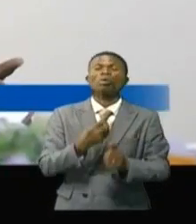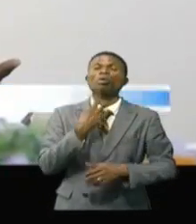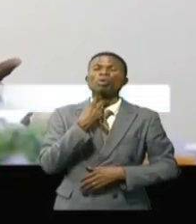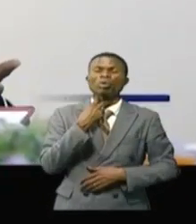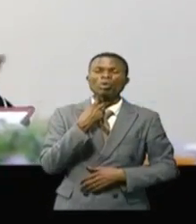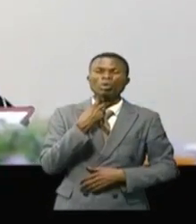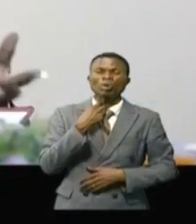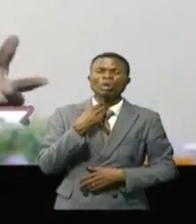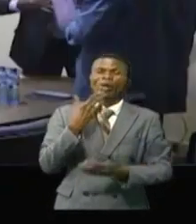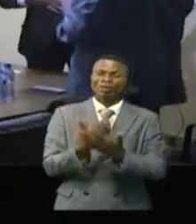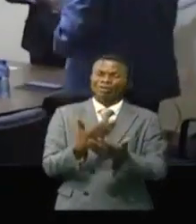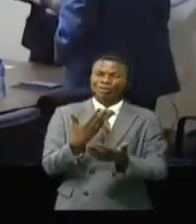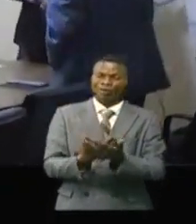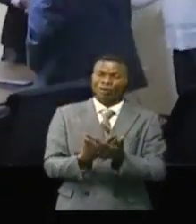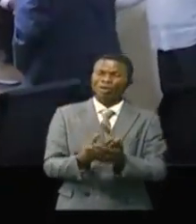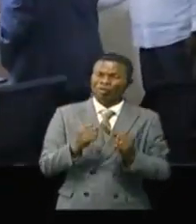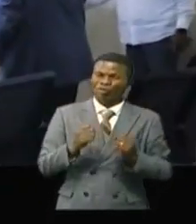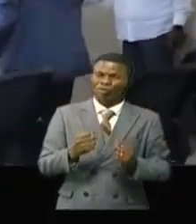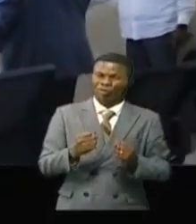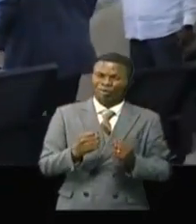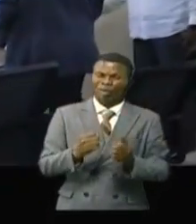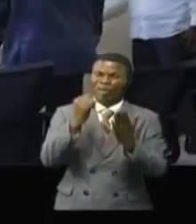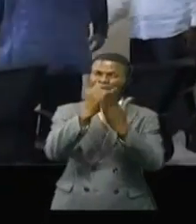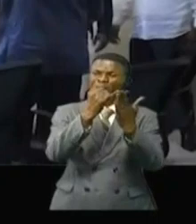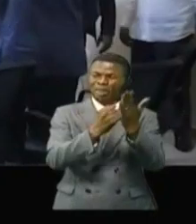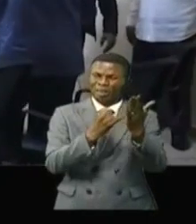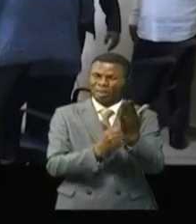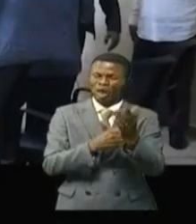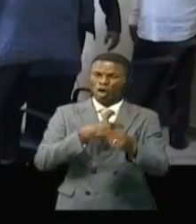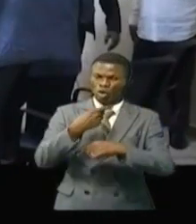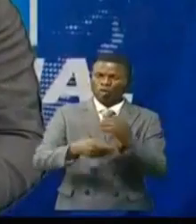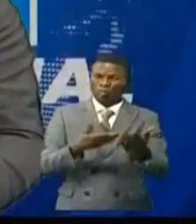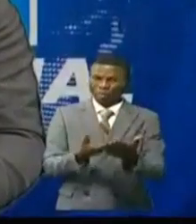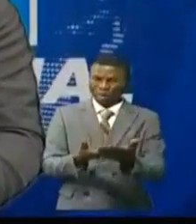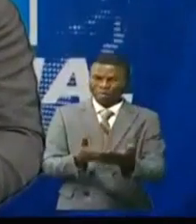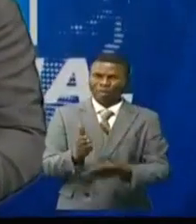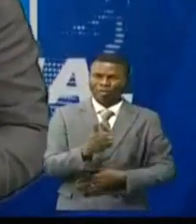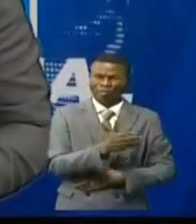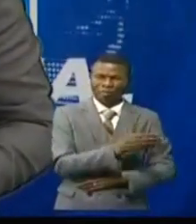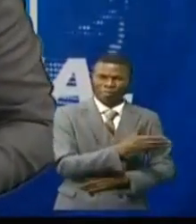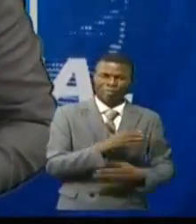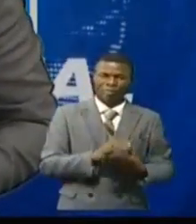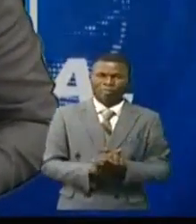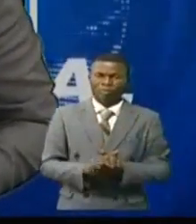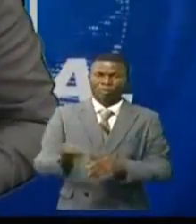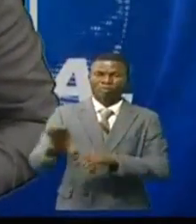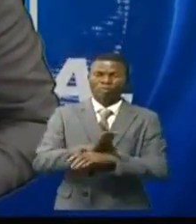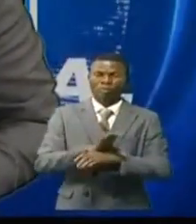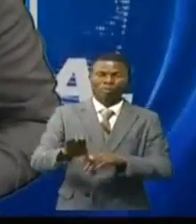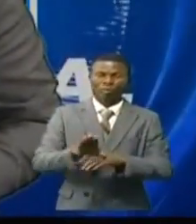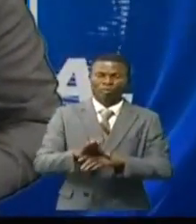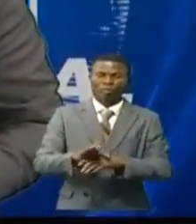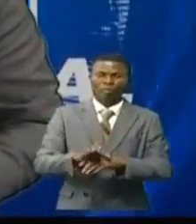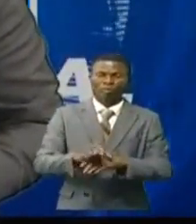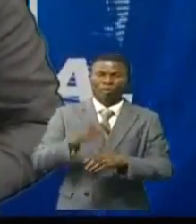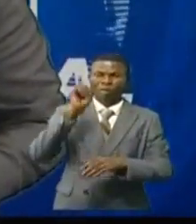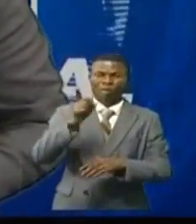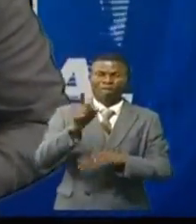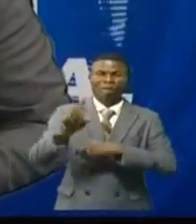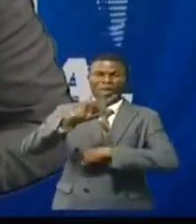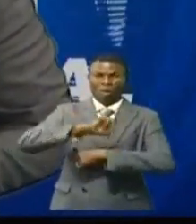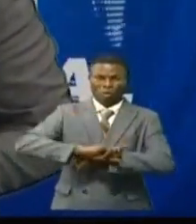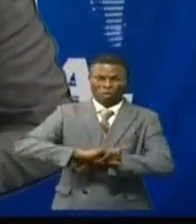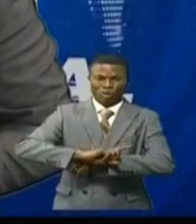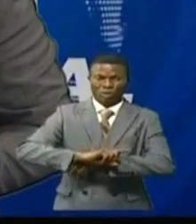pour que le plus rapidement possible, l'identification commence. Occupée depuis plus de 100 jours maintenant par